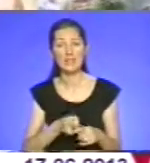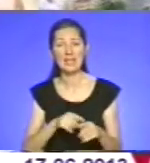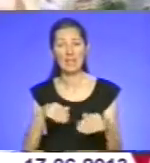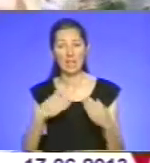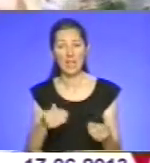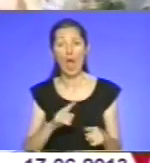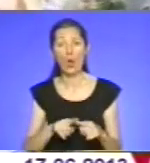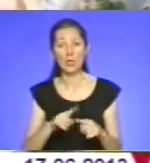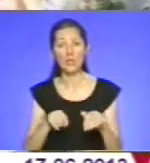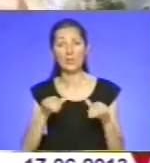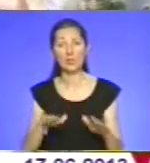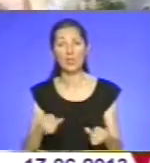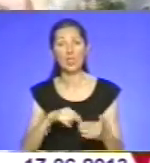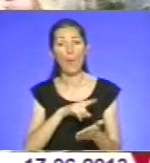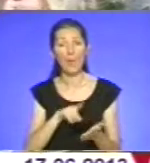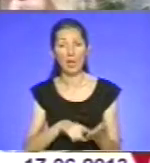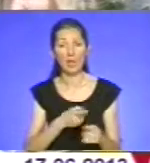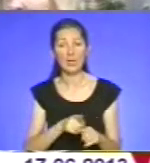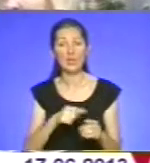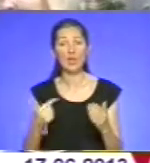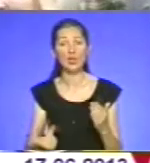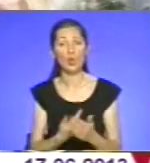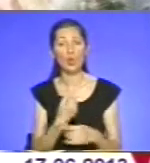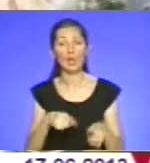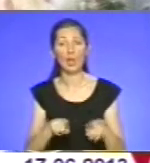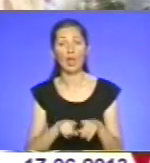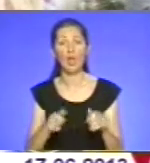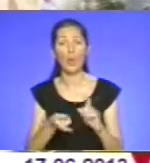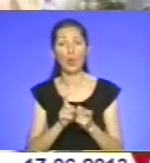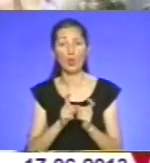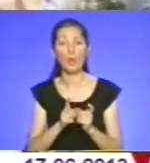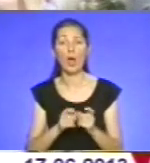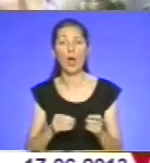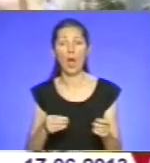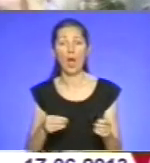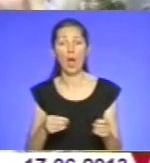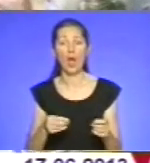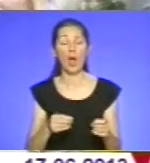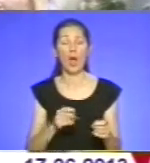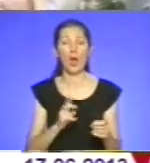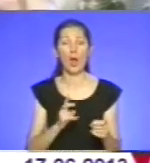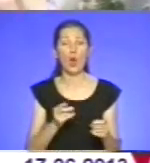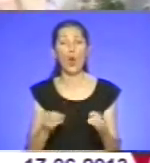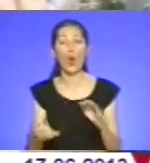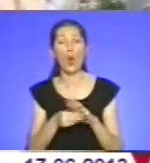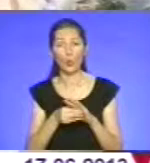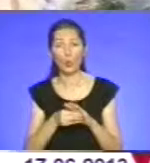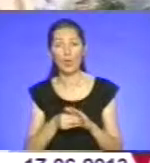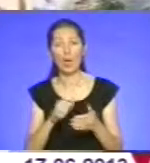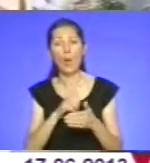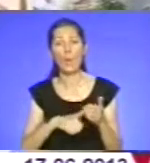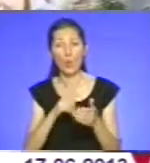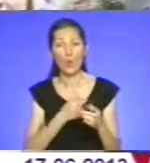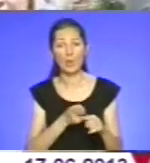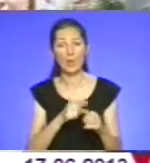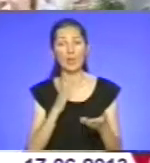оперативність вирішення питання. Це, знову ж таки, боротьба із корупцією, і з поборами, які, на жаль, мали ще місце